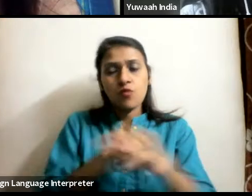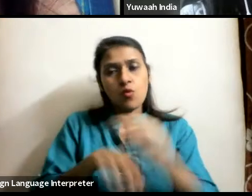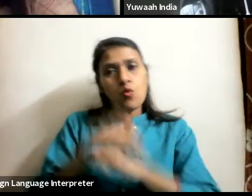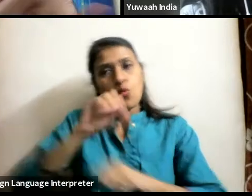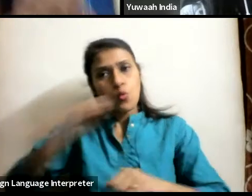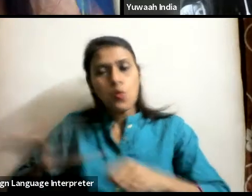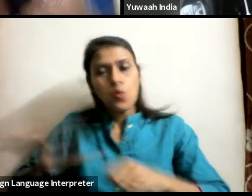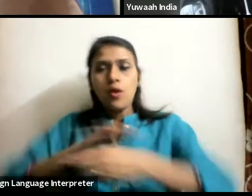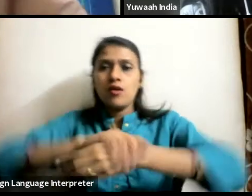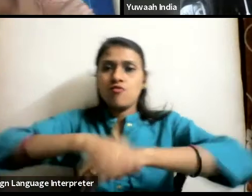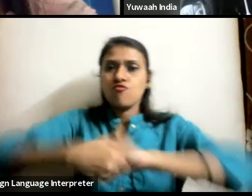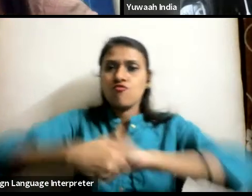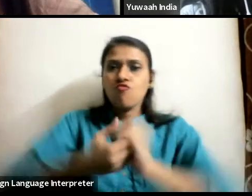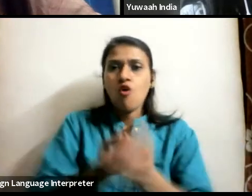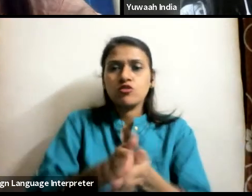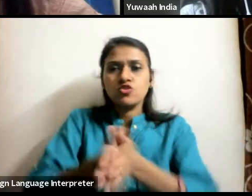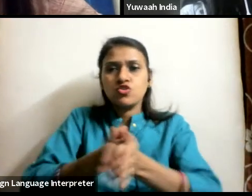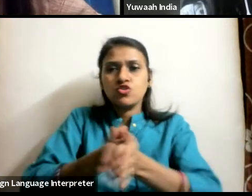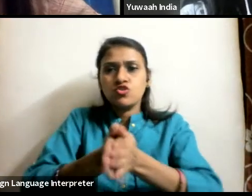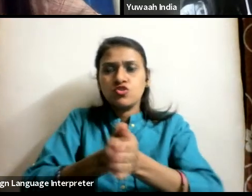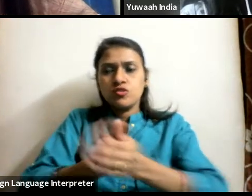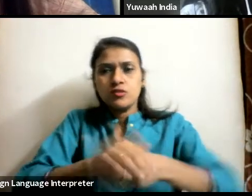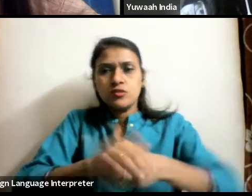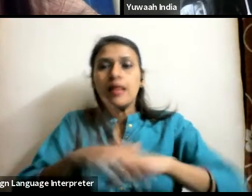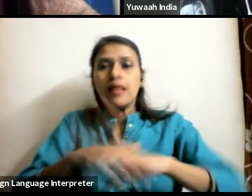धो करके बाकी का काम करें।